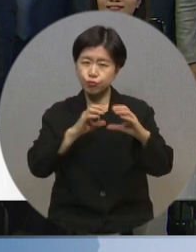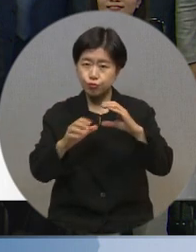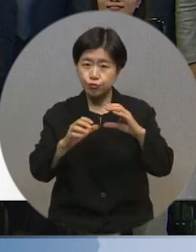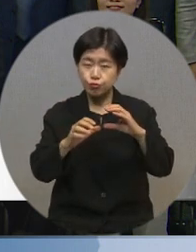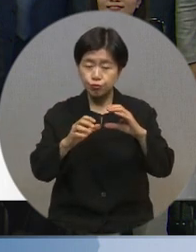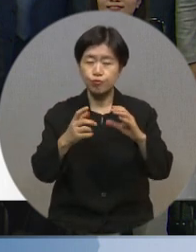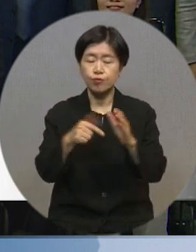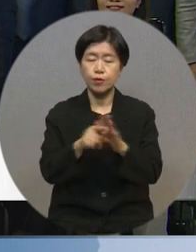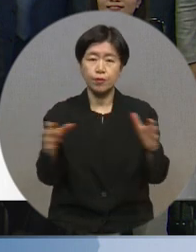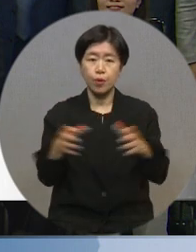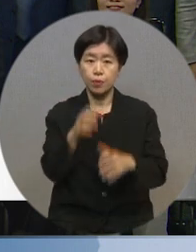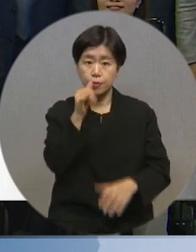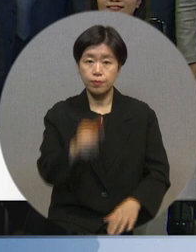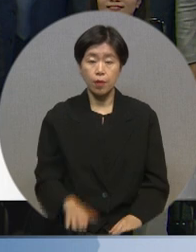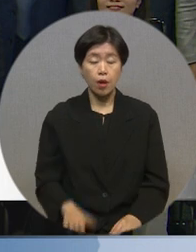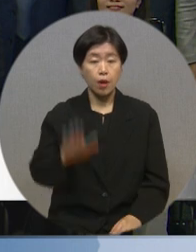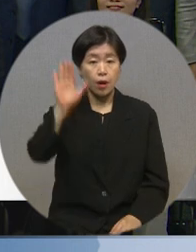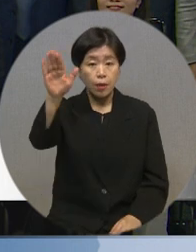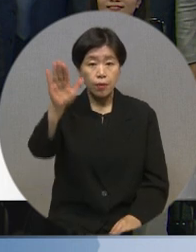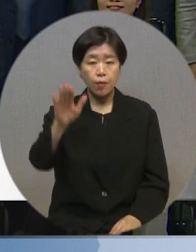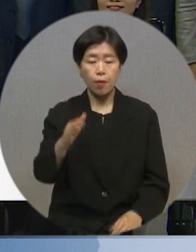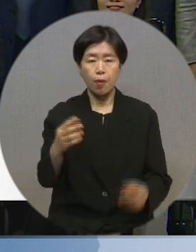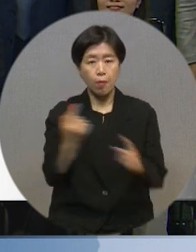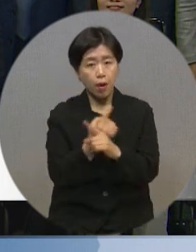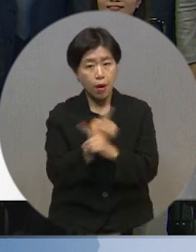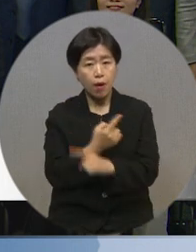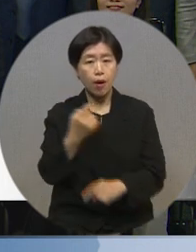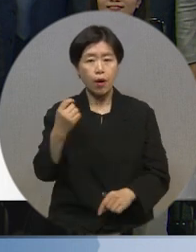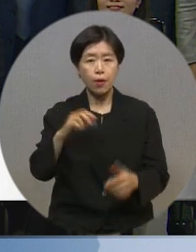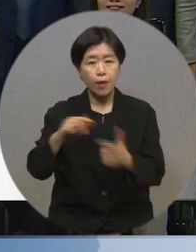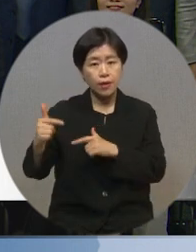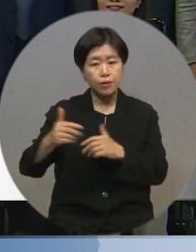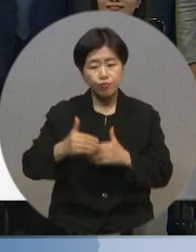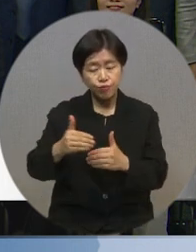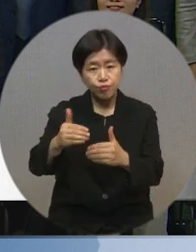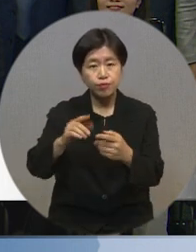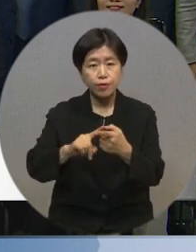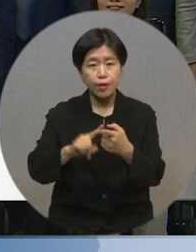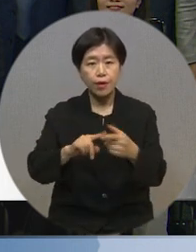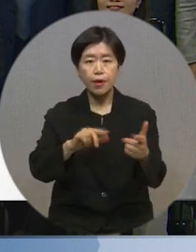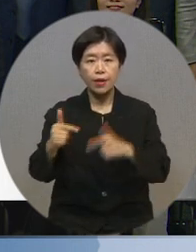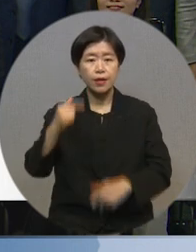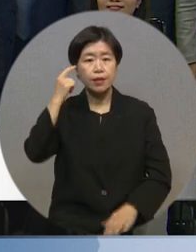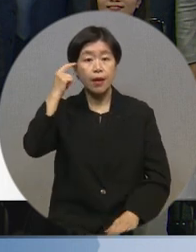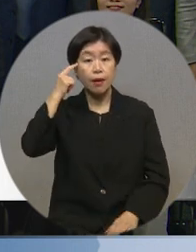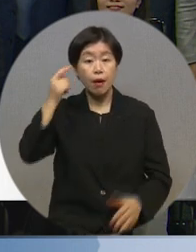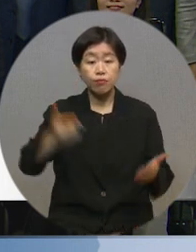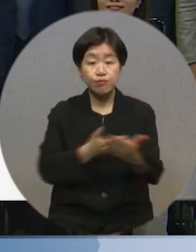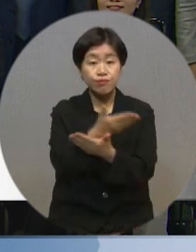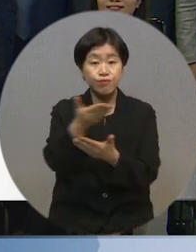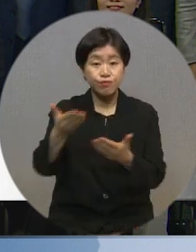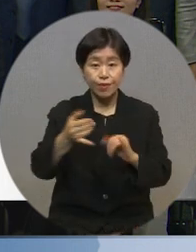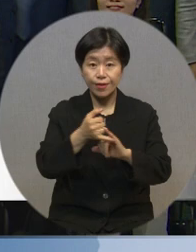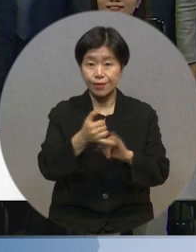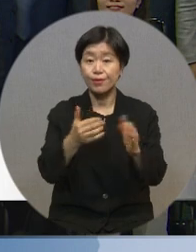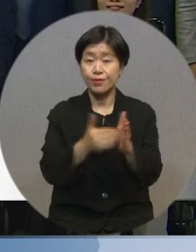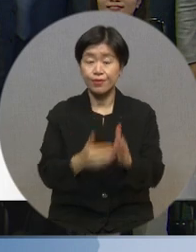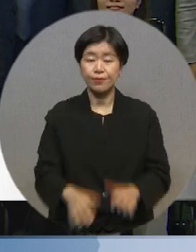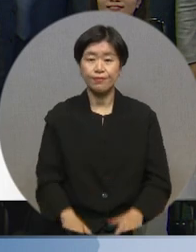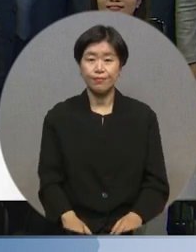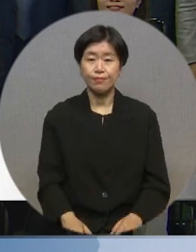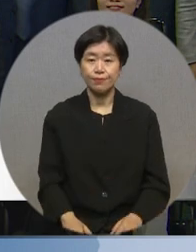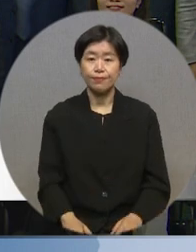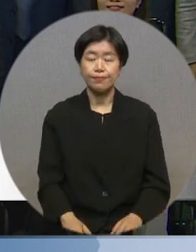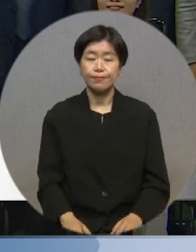모였습니다. 앞으로 보완하고 바꾸어 나가야 할 정책에 대한 당선인들의 포부와 다짐을 약속하는 시간이었는데요.